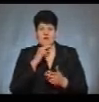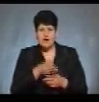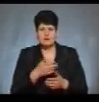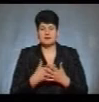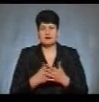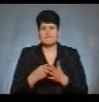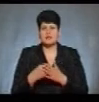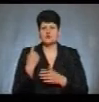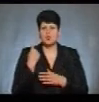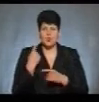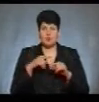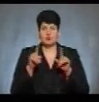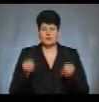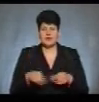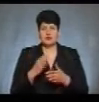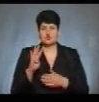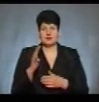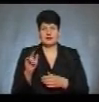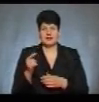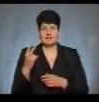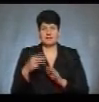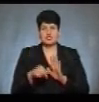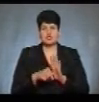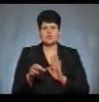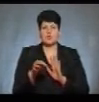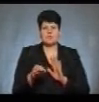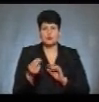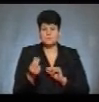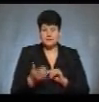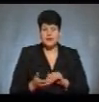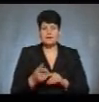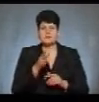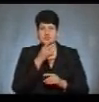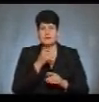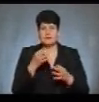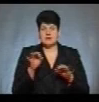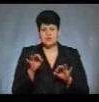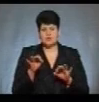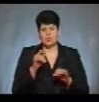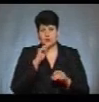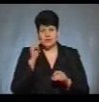одного бюлетеня становить 4 гривні 26 копійок. За час незалежної України